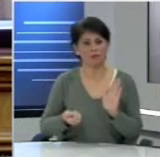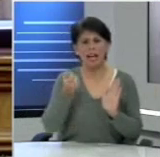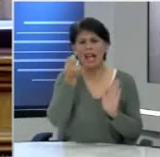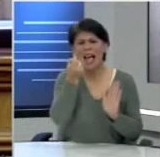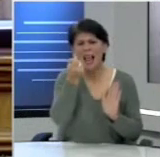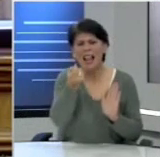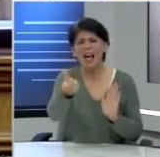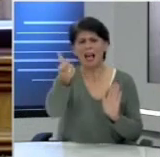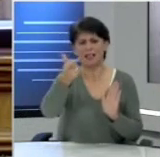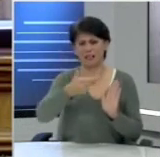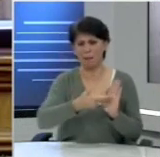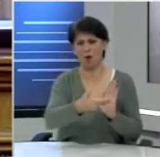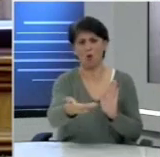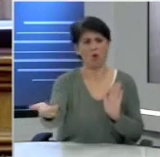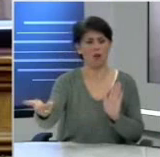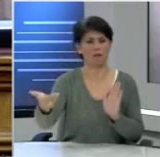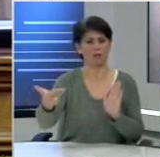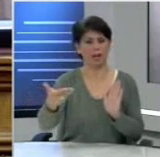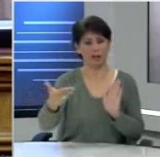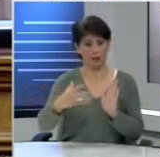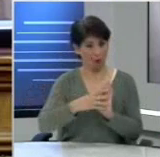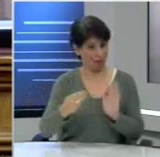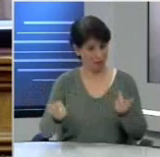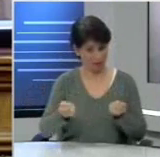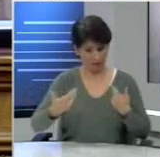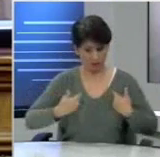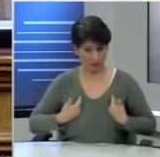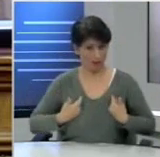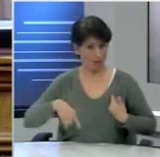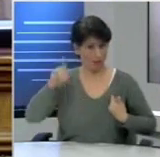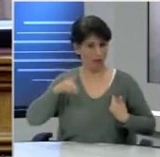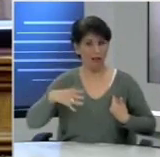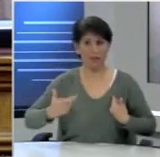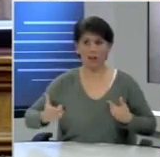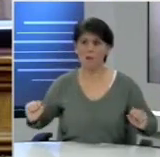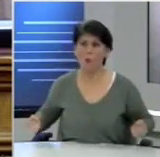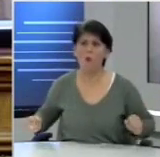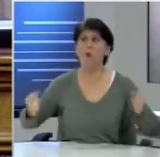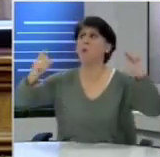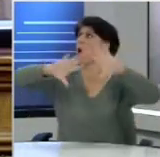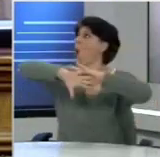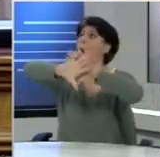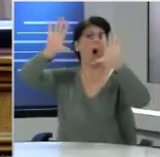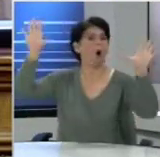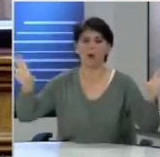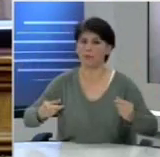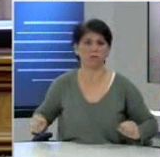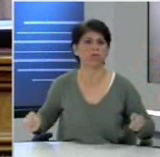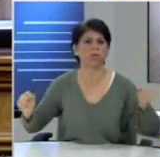Ελάχιστα από αυτά να συνέβαιναν επί των ημερών μας θα είχαν ξεσηκωθεί και οι πέτρες.